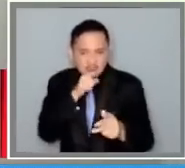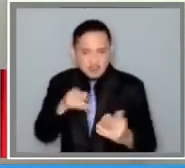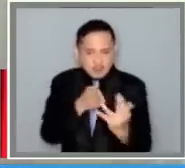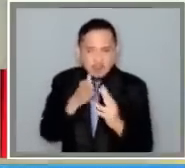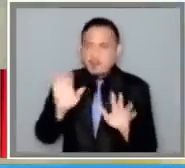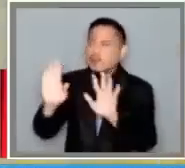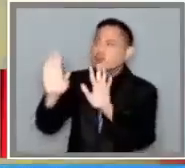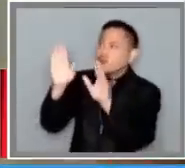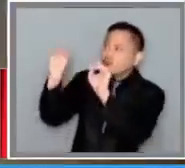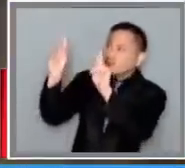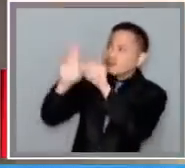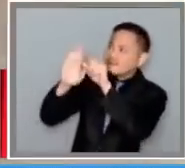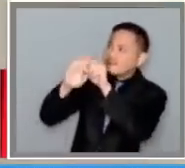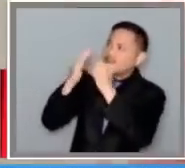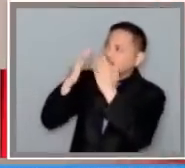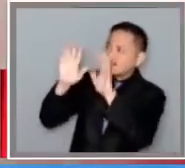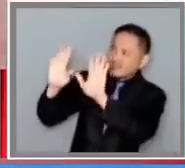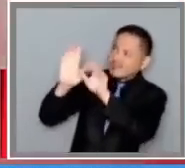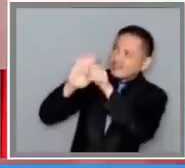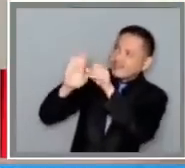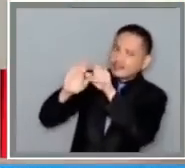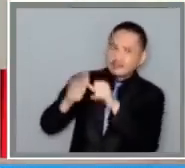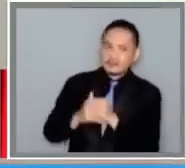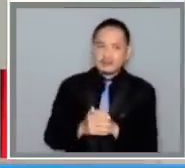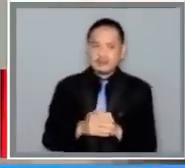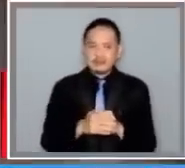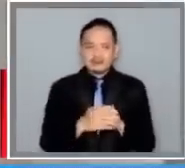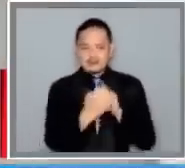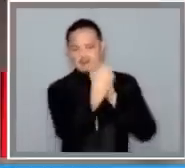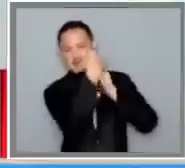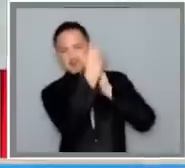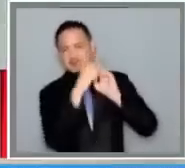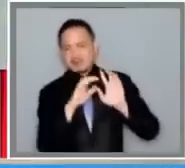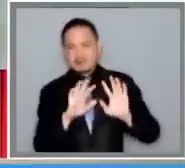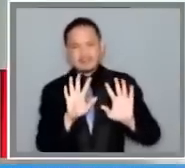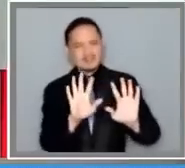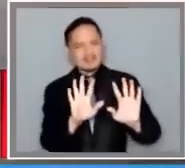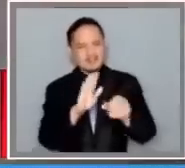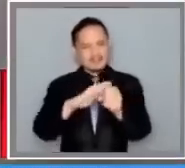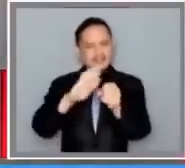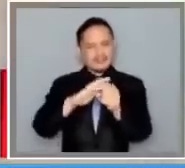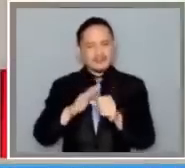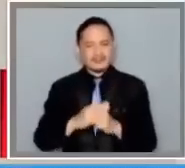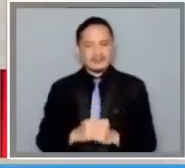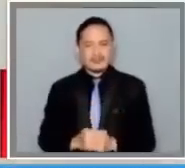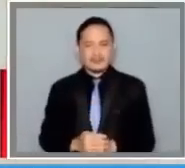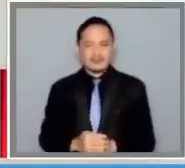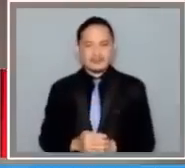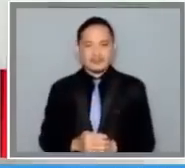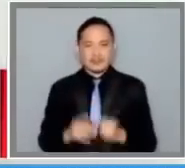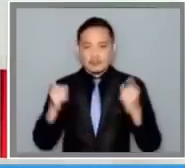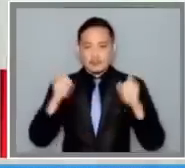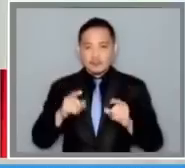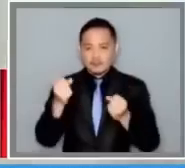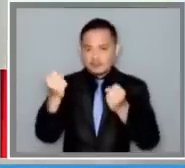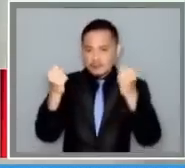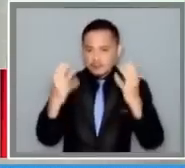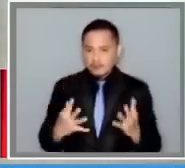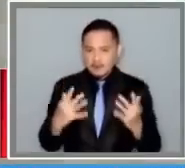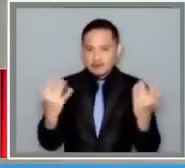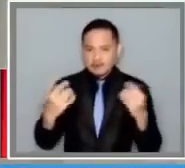Huwag mo akong anuin. Oh, sir, tama na. Huwag mo ang bulabugin. Para kay Jared Bation, ang driver na inaway ng lalaki sa